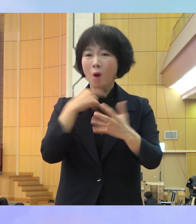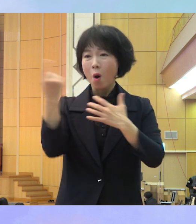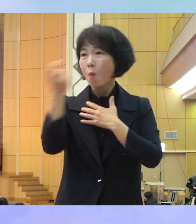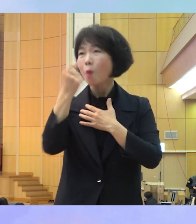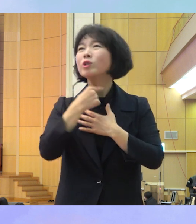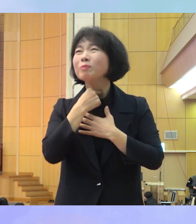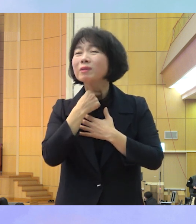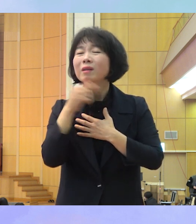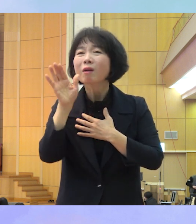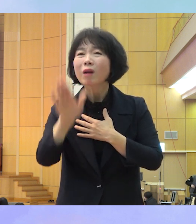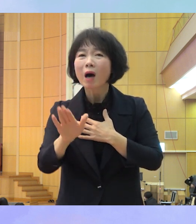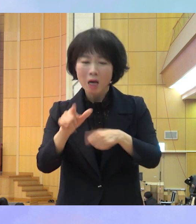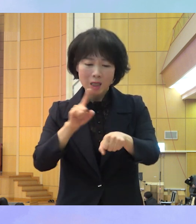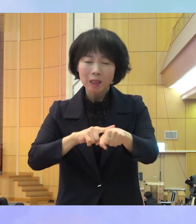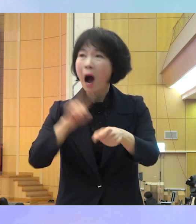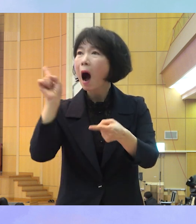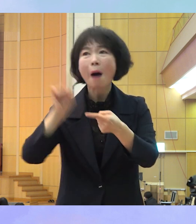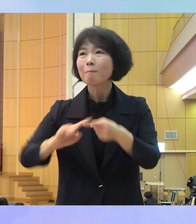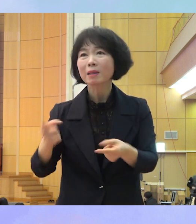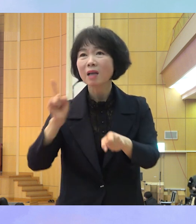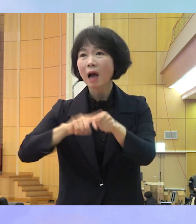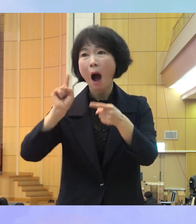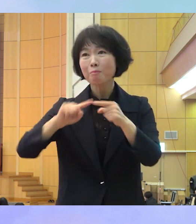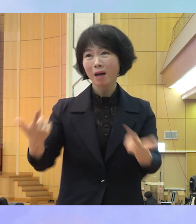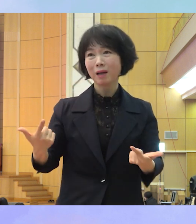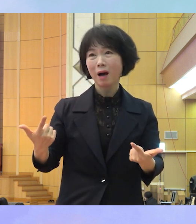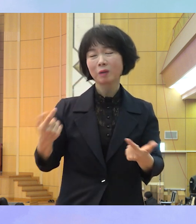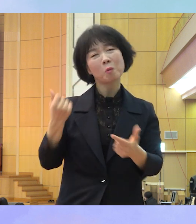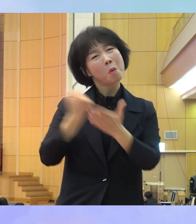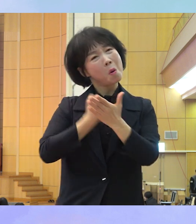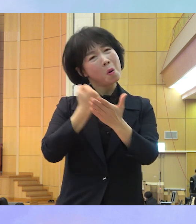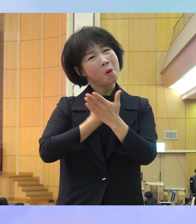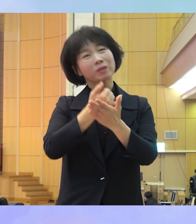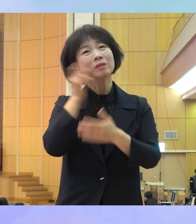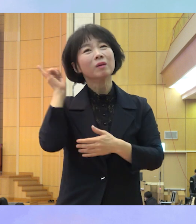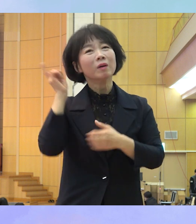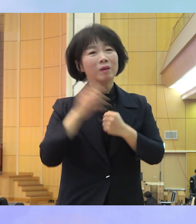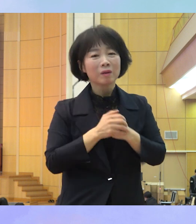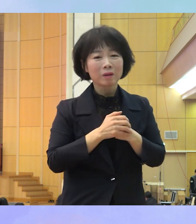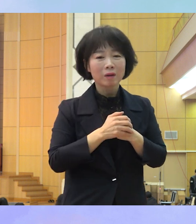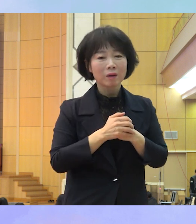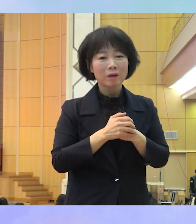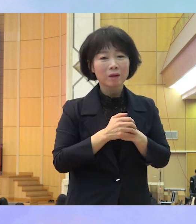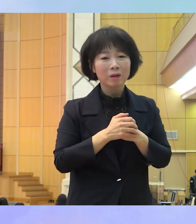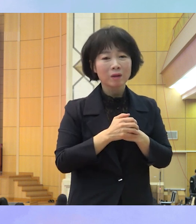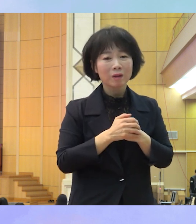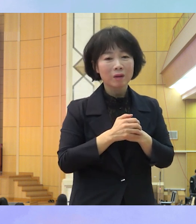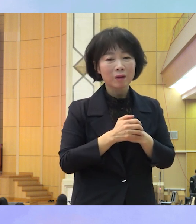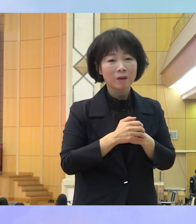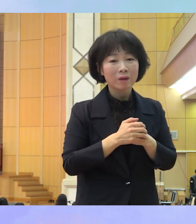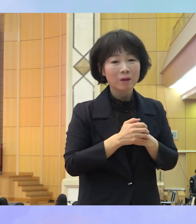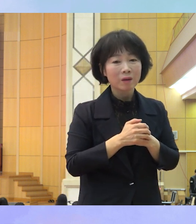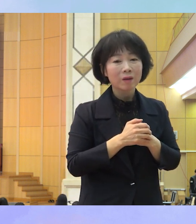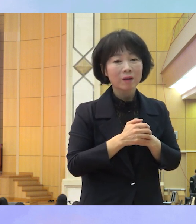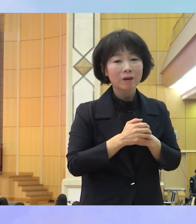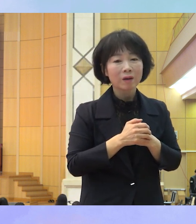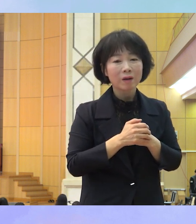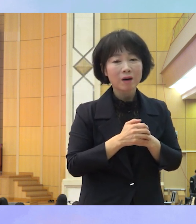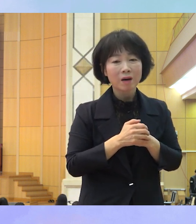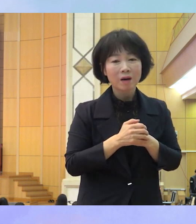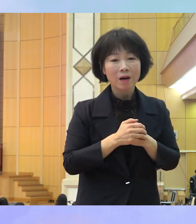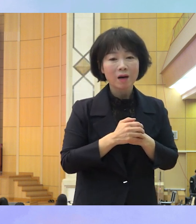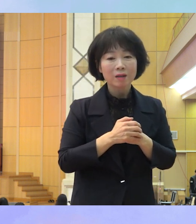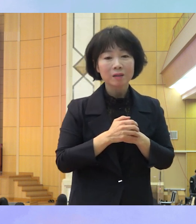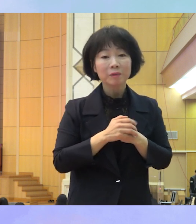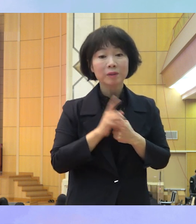말씀을 영상으로 교육받으면 좋겠다고 해서 월요일 날 저녁 8시 30분에 교육실에서 또